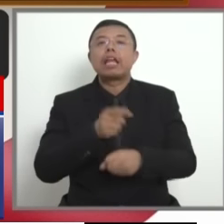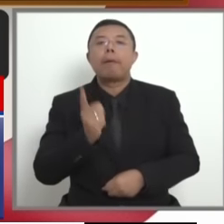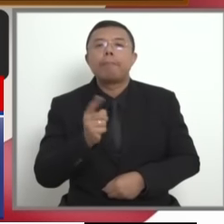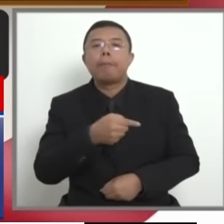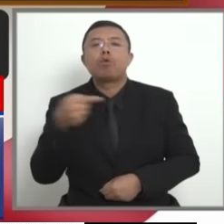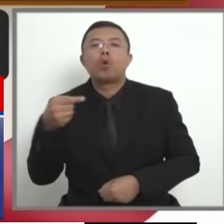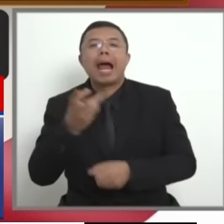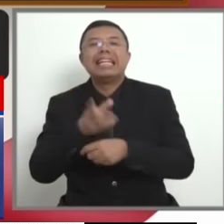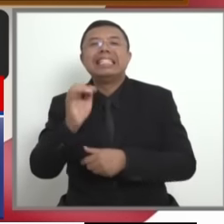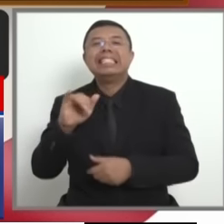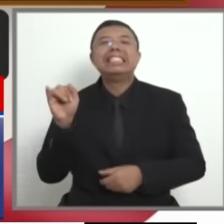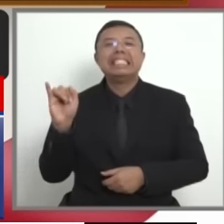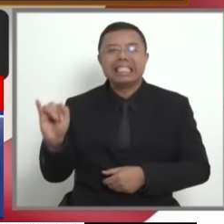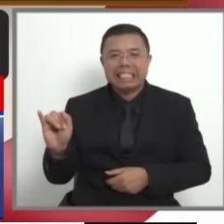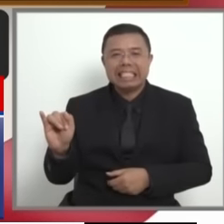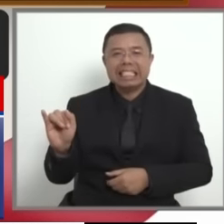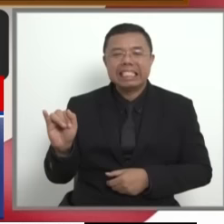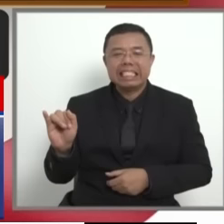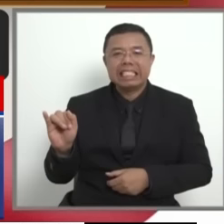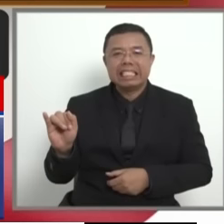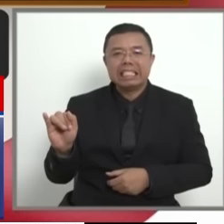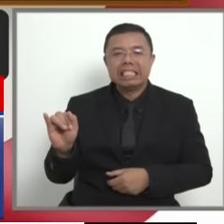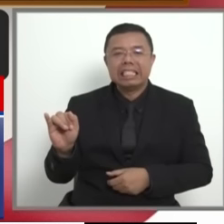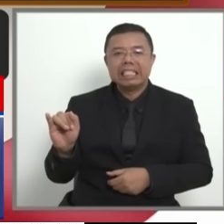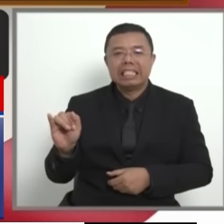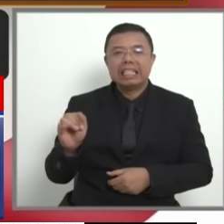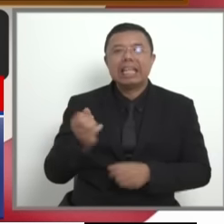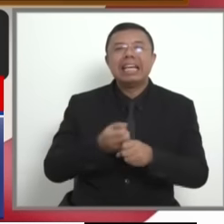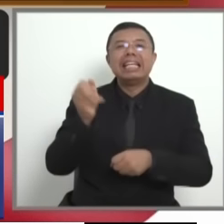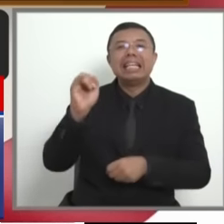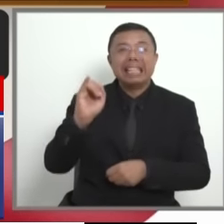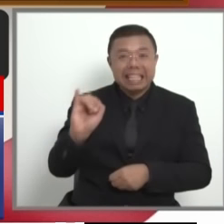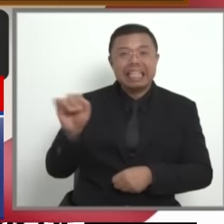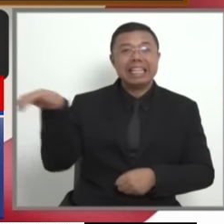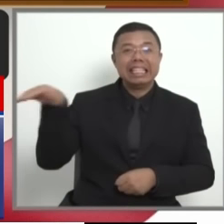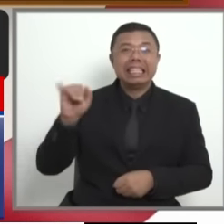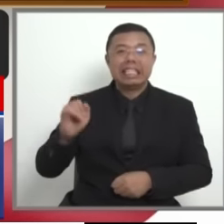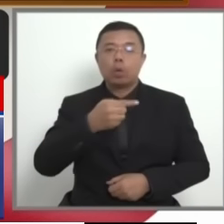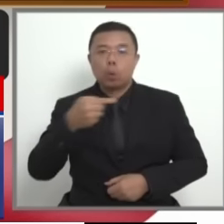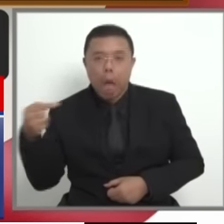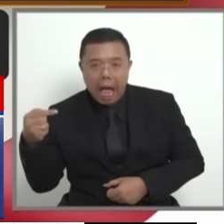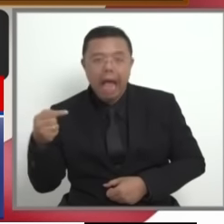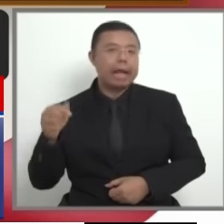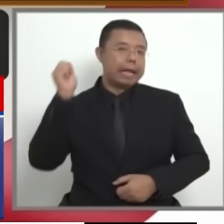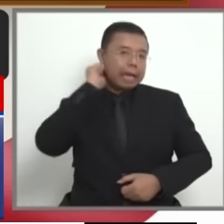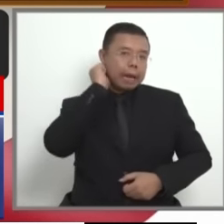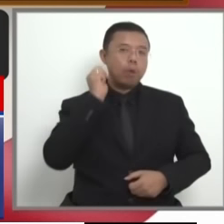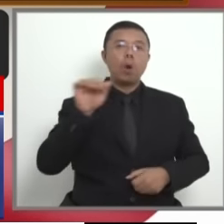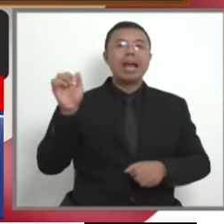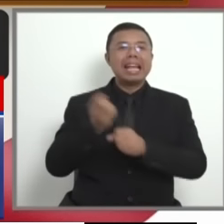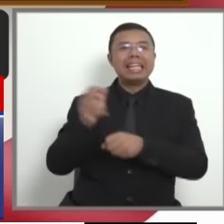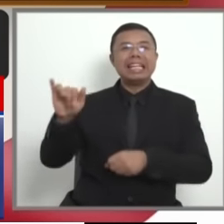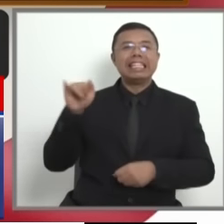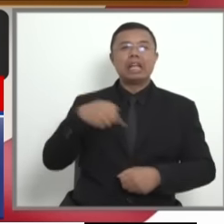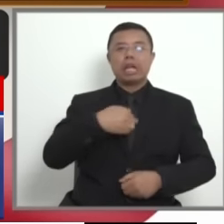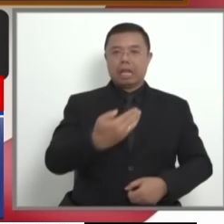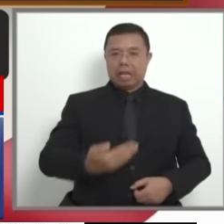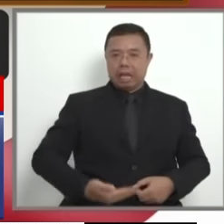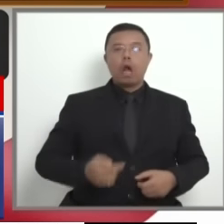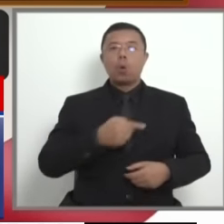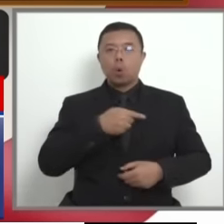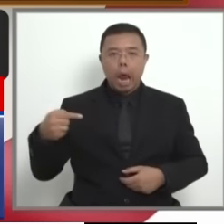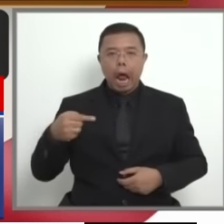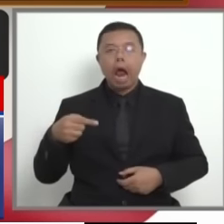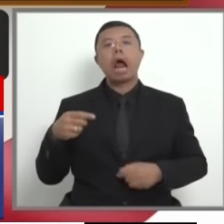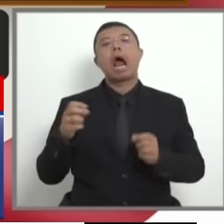gizi Pak Ganjar itu karena Ibu dan karena dianya juga kurang gizi dia stunting dan